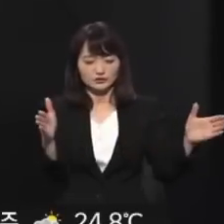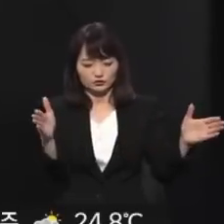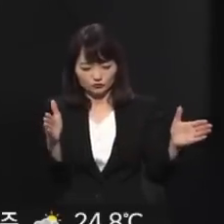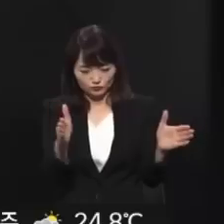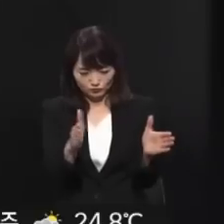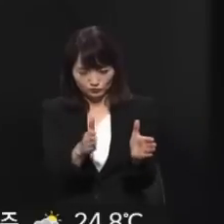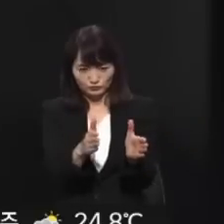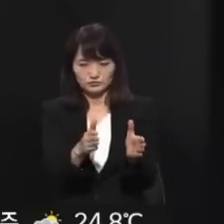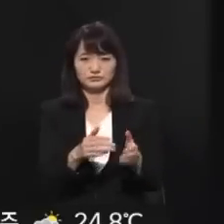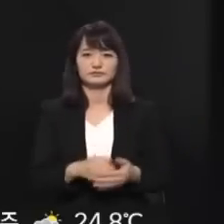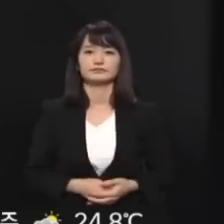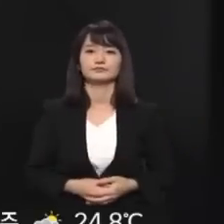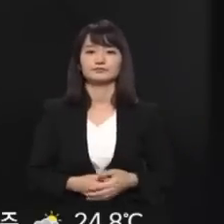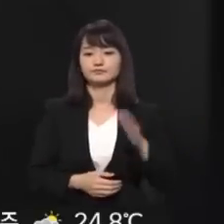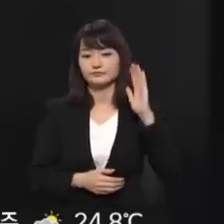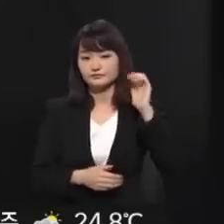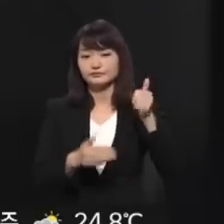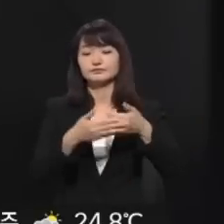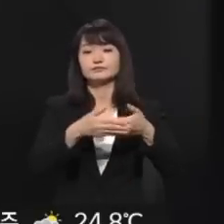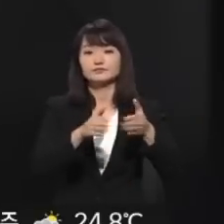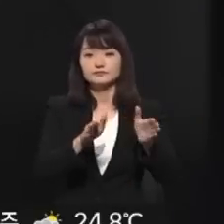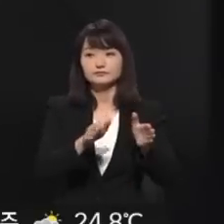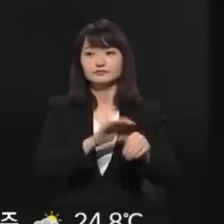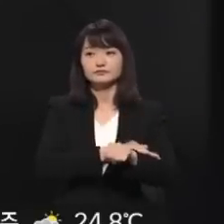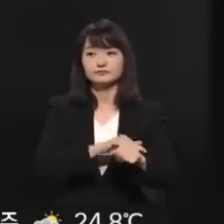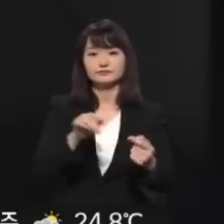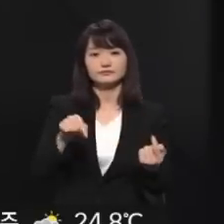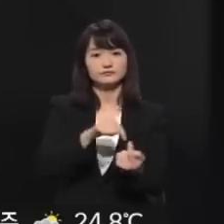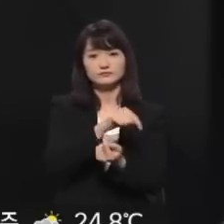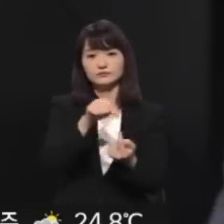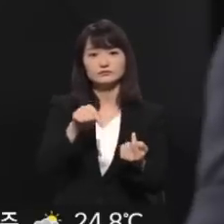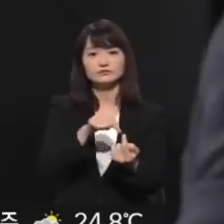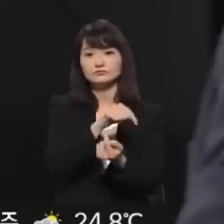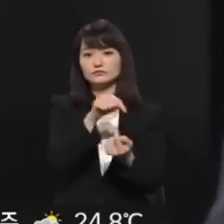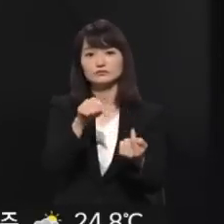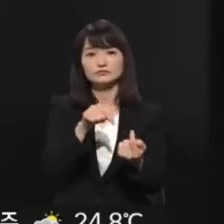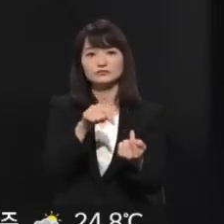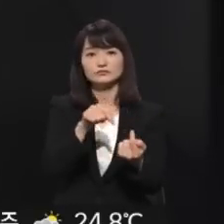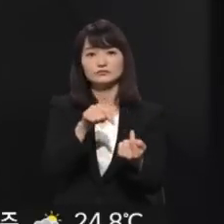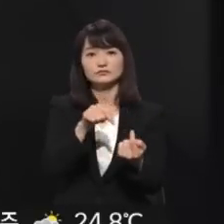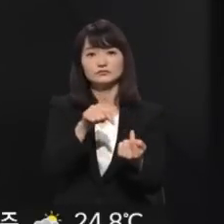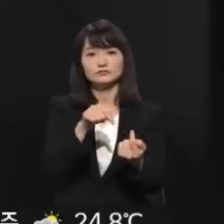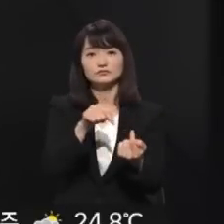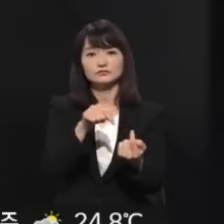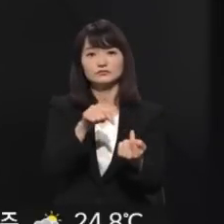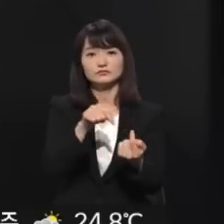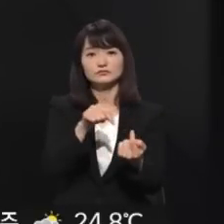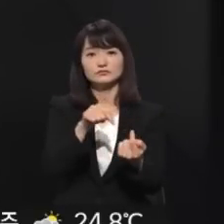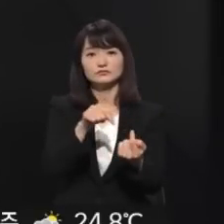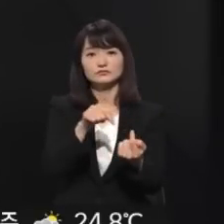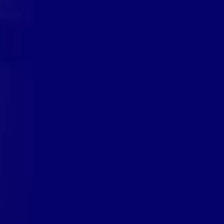뭔가 지금 대통령 실이 제대로 된 운영이 안되고 있는 것이 지금 나타나는 거다